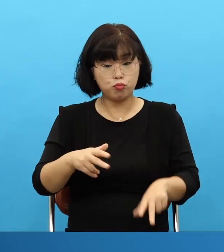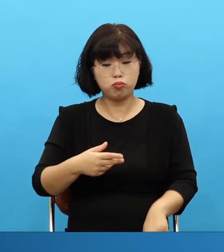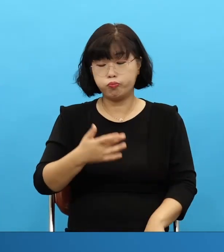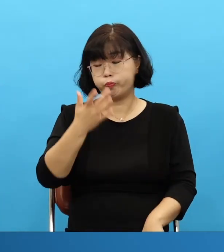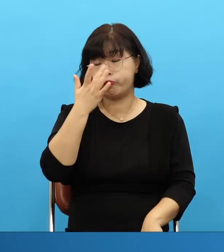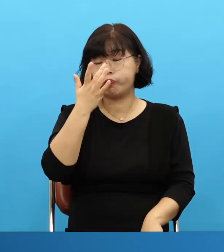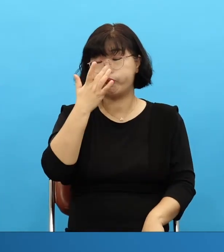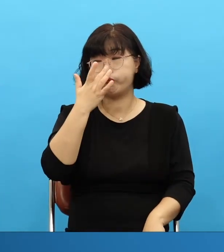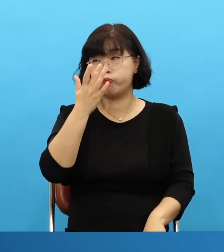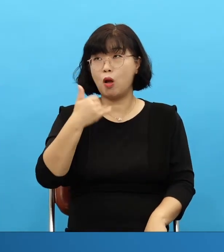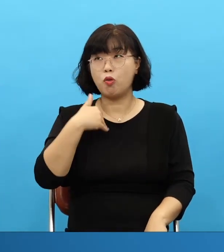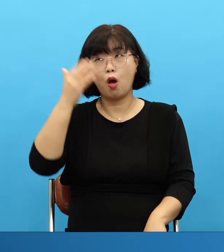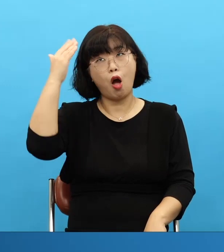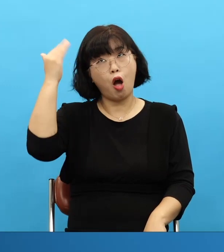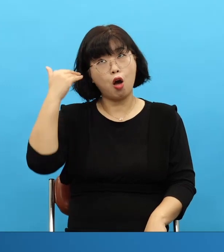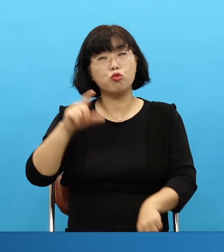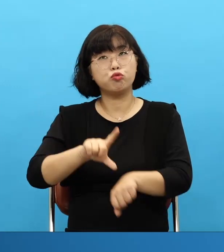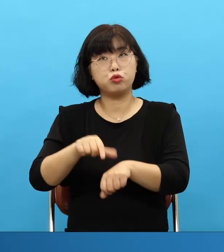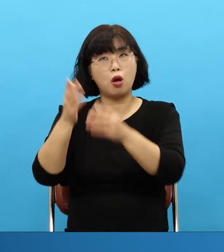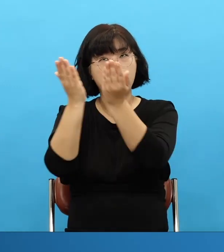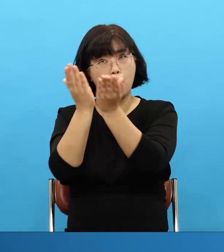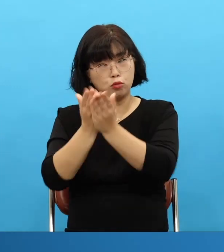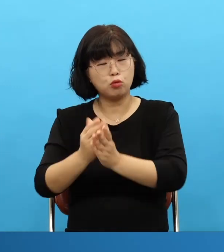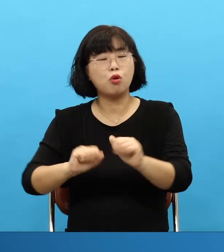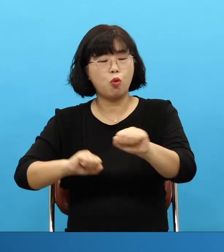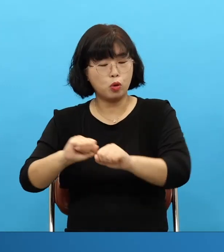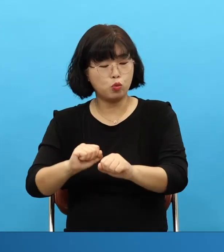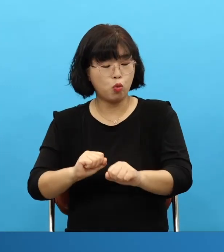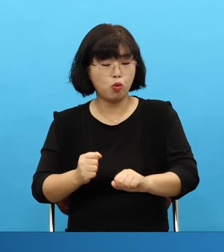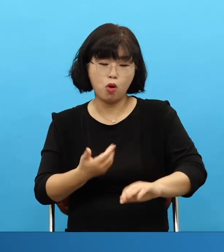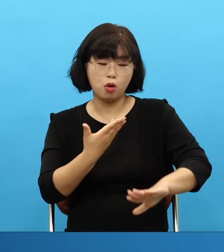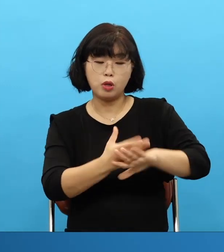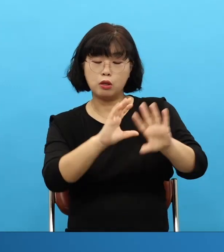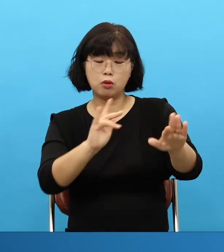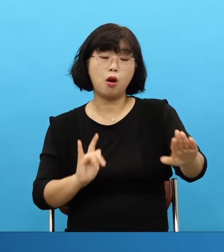Korea, domestically, I don't get a lot of sleep anyways. 그 나이 드신 분들이